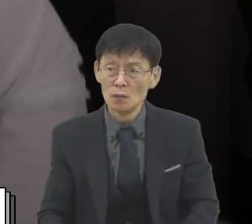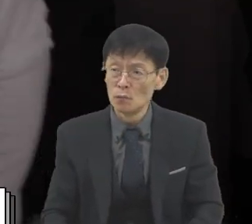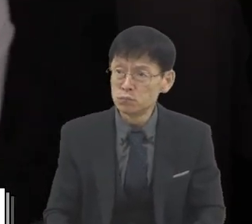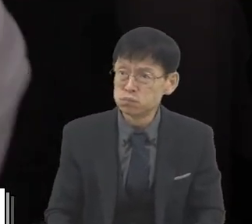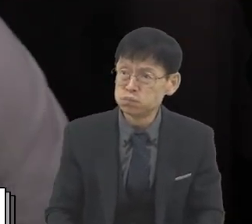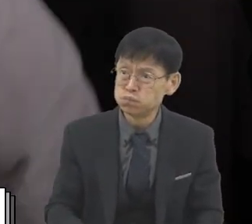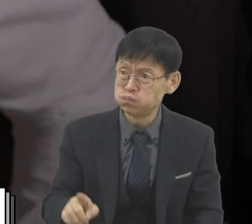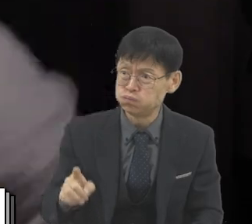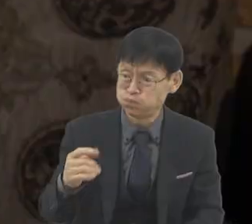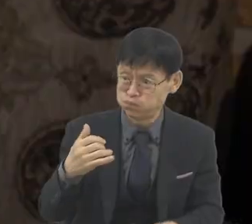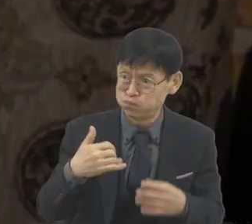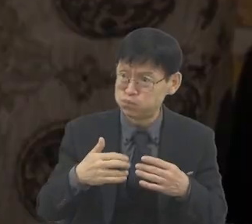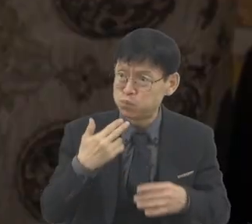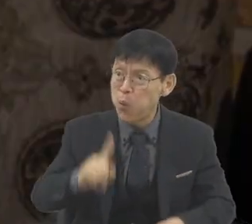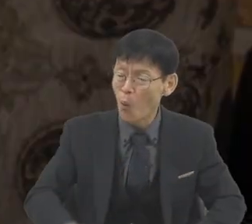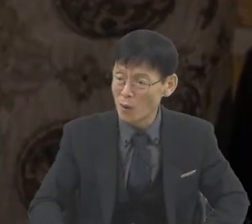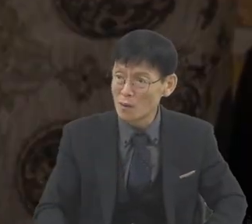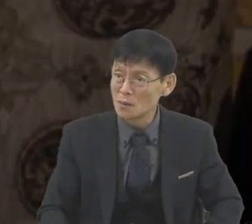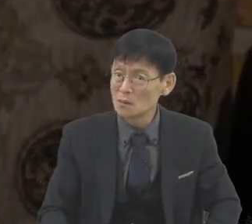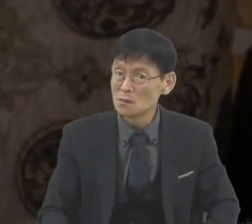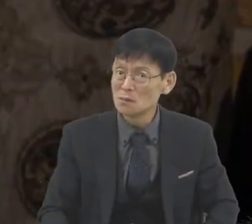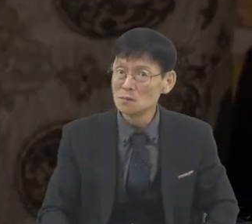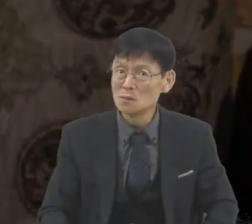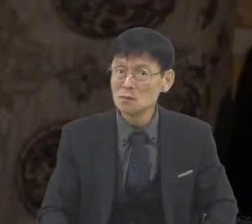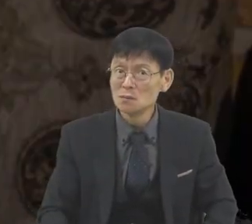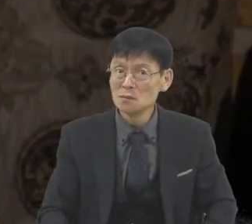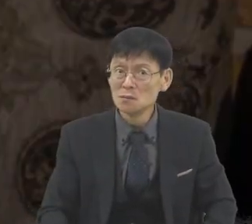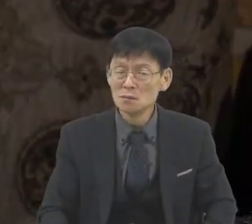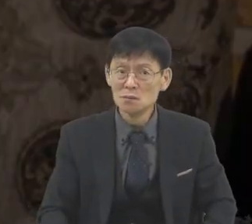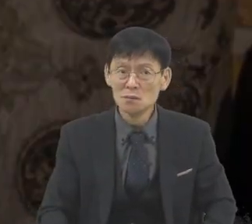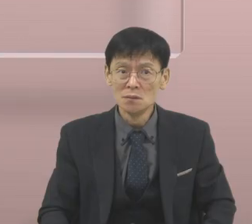아, 참 사람 재밌게 못 노네.